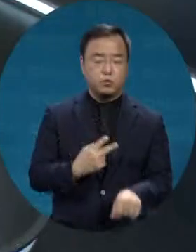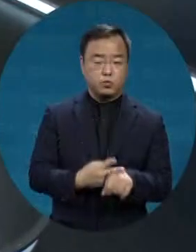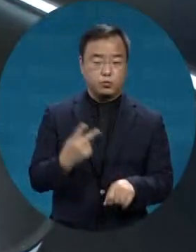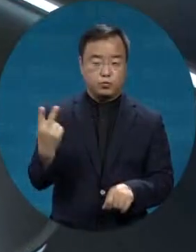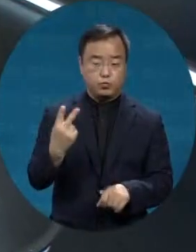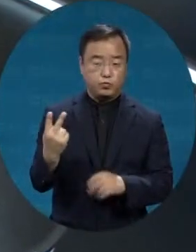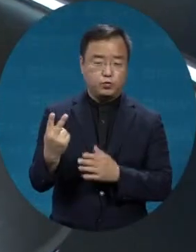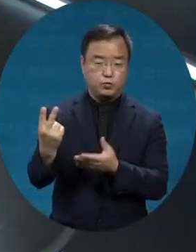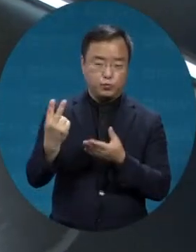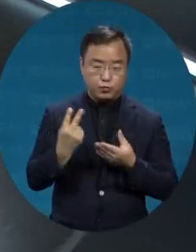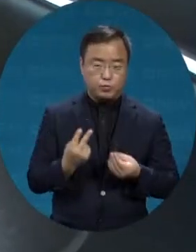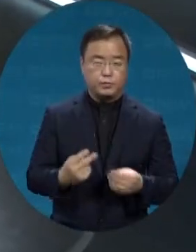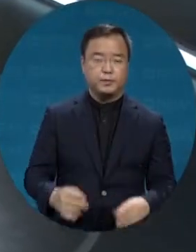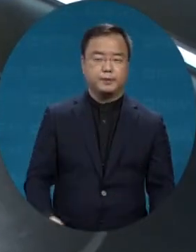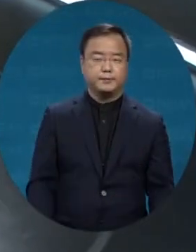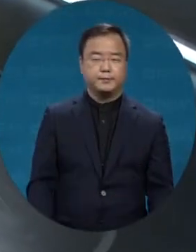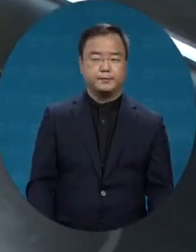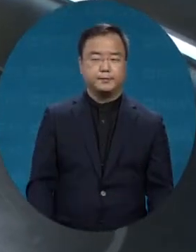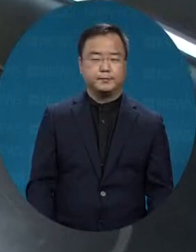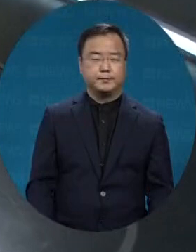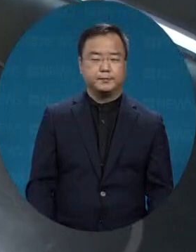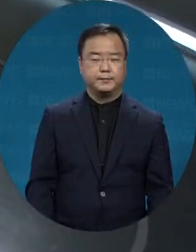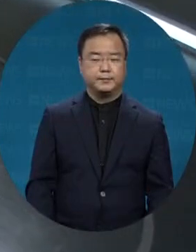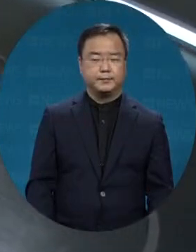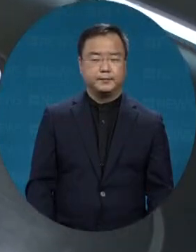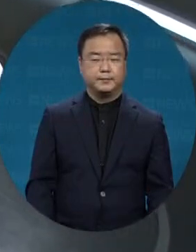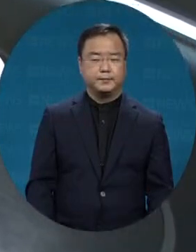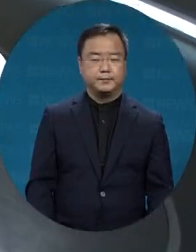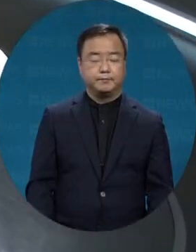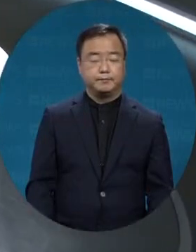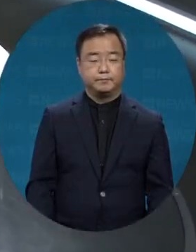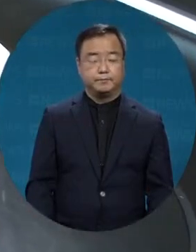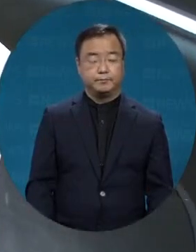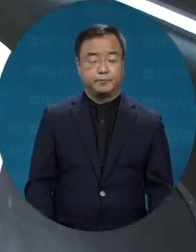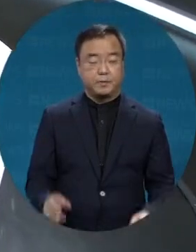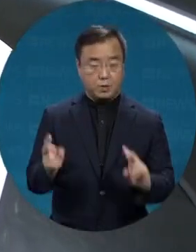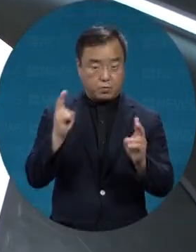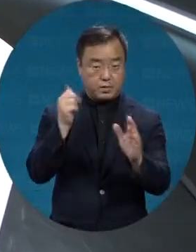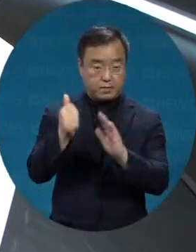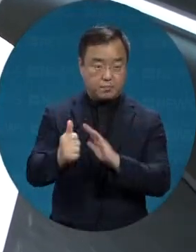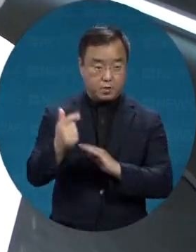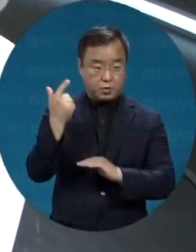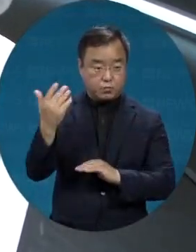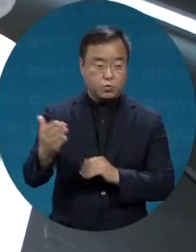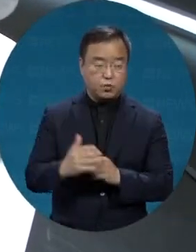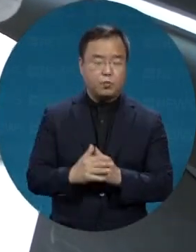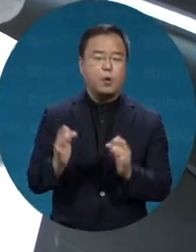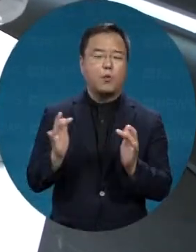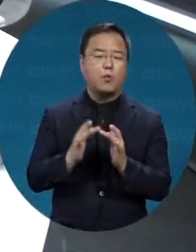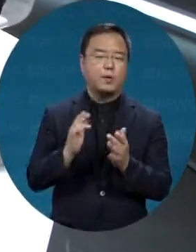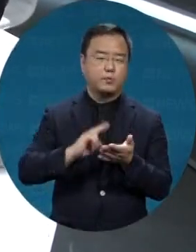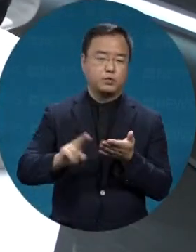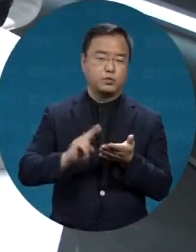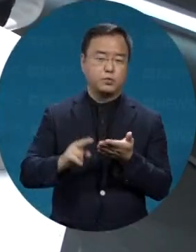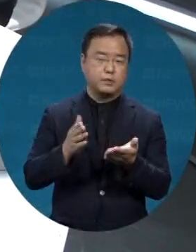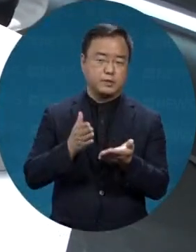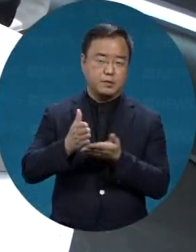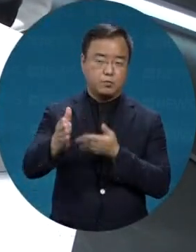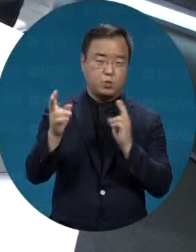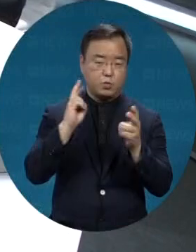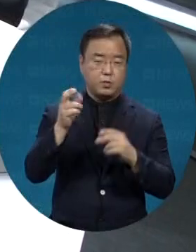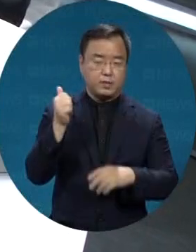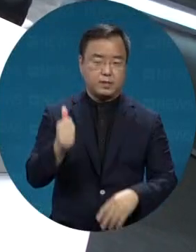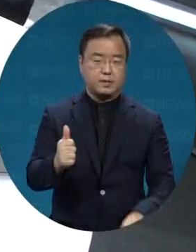오세요 안녕하세요네 먼저 대표님께 좀 여쭤보겠습니다 웹툰 전문 회사 대표세요